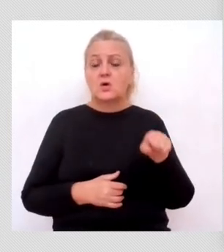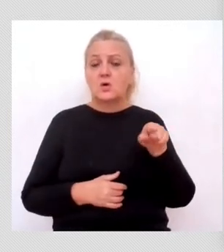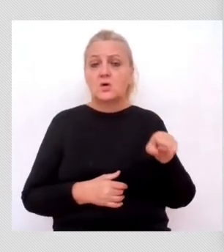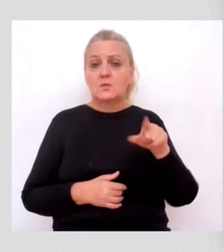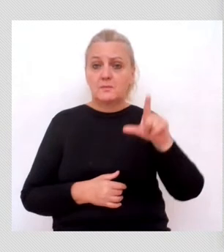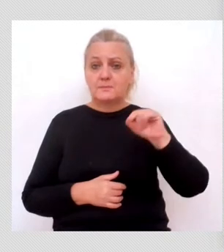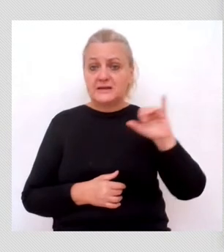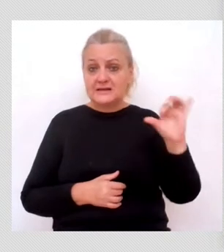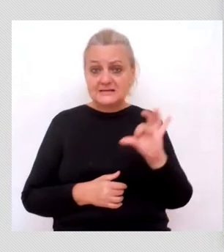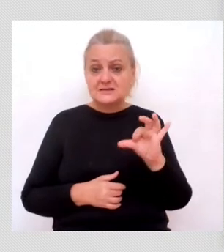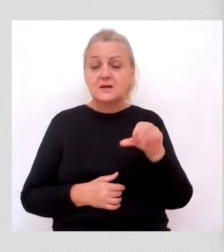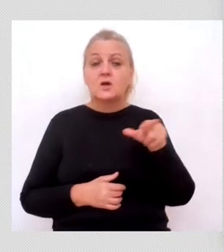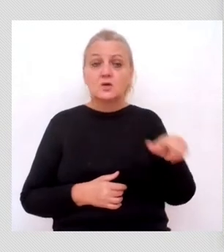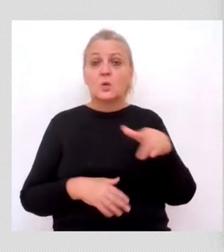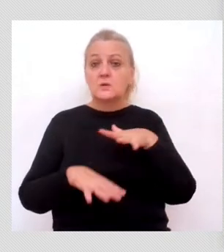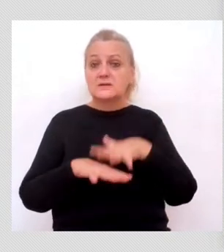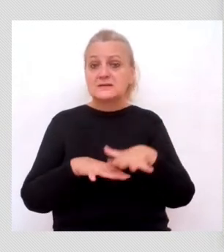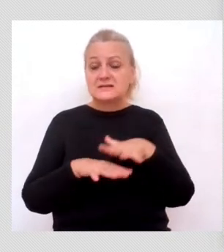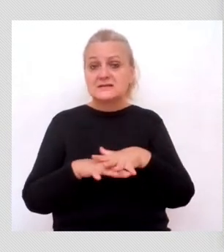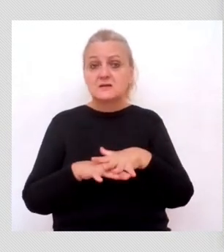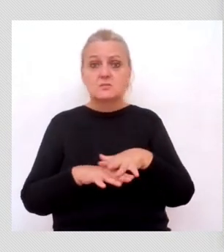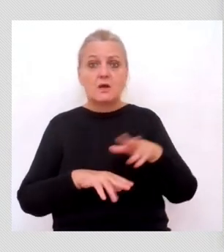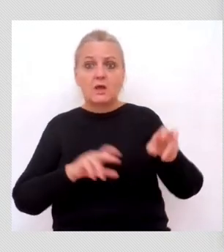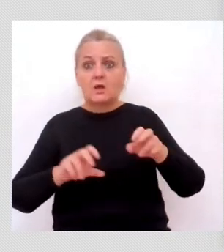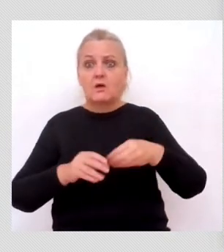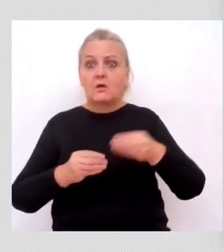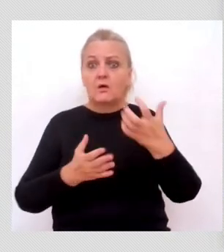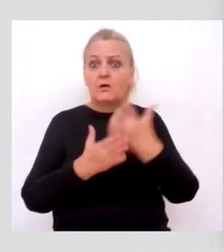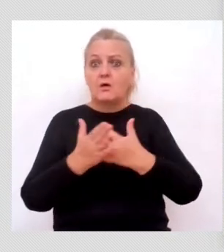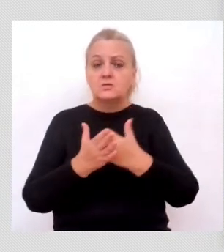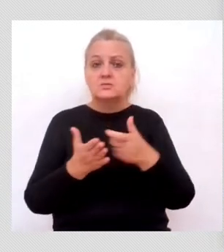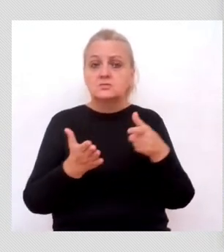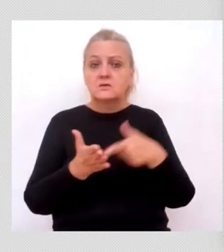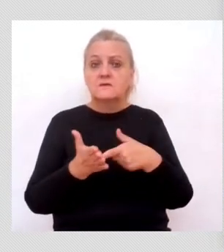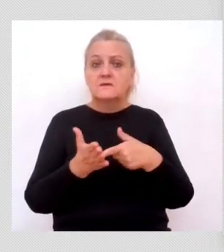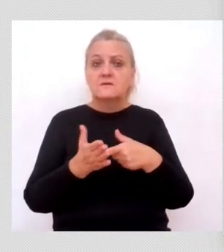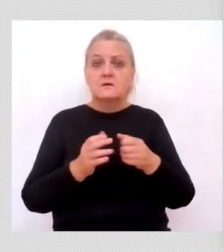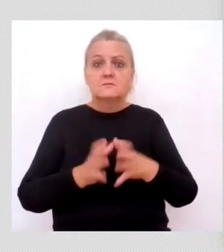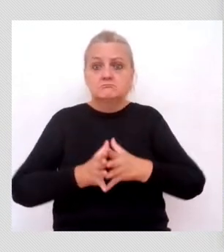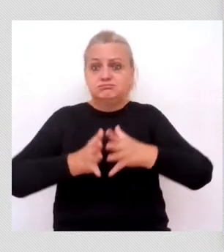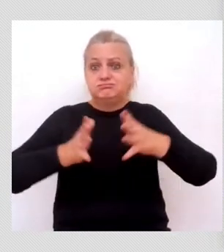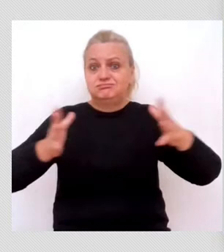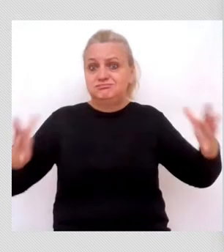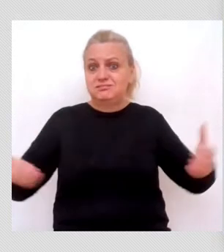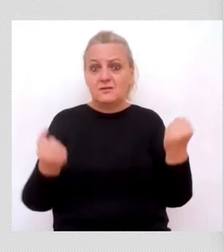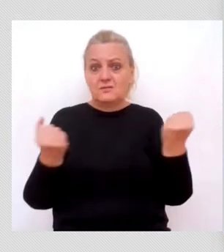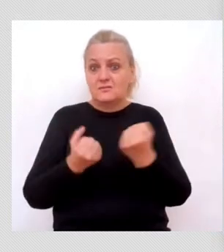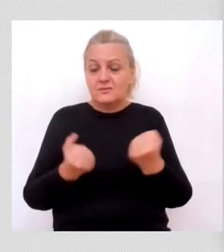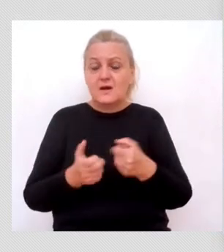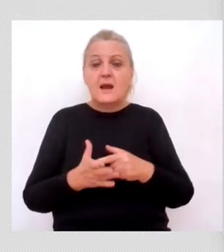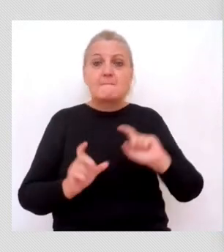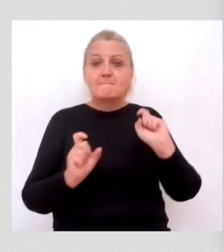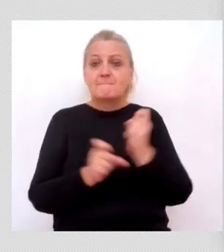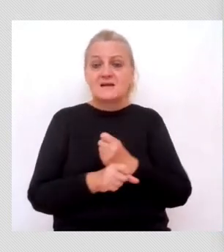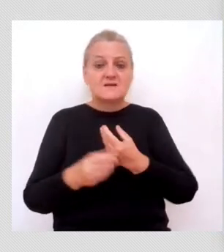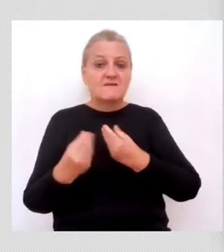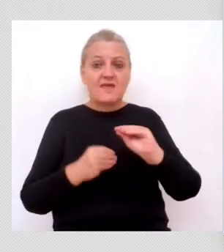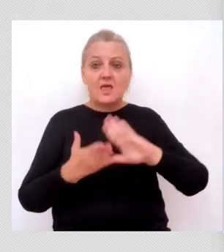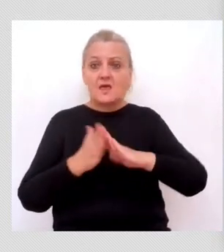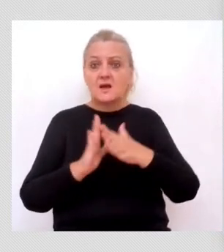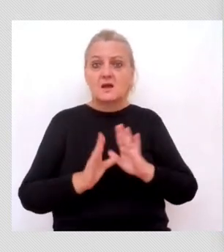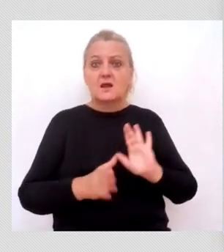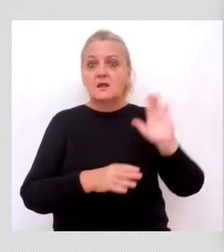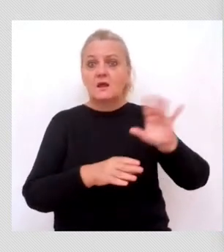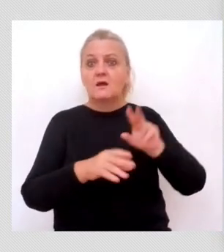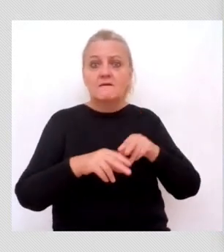obozu PiS ten system łupów nie tylko się zmniejsza, ale się ogromnie powiększa, bo państwo wchodzi coraz bardziej w ten rynek, wykorzystuje